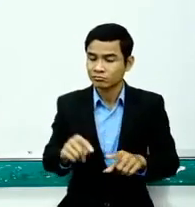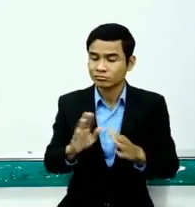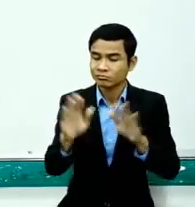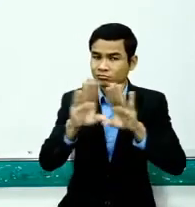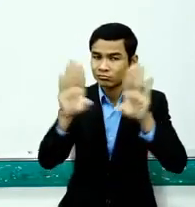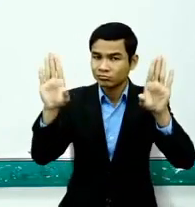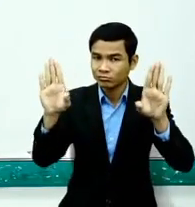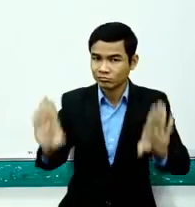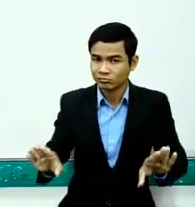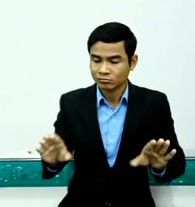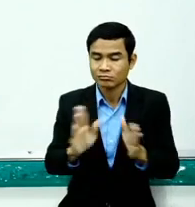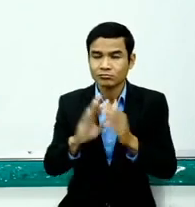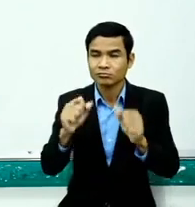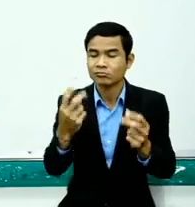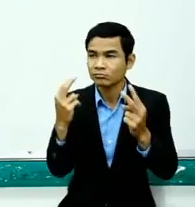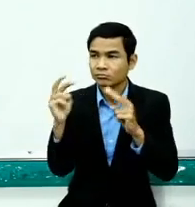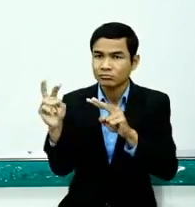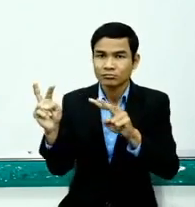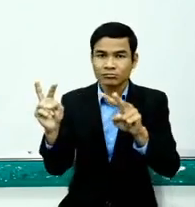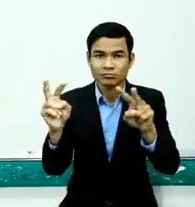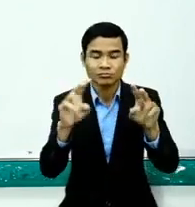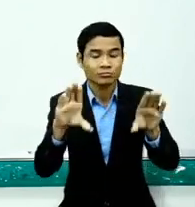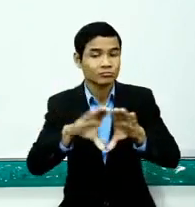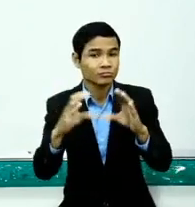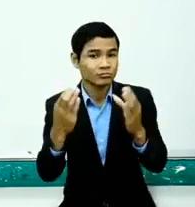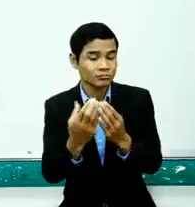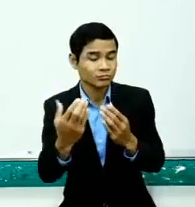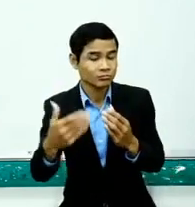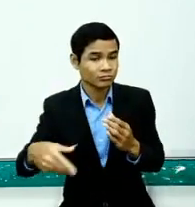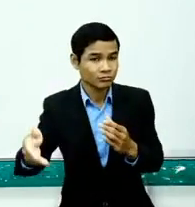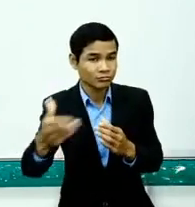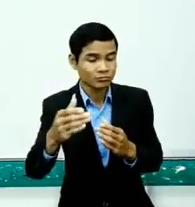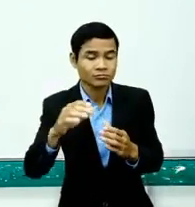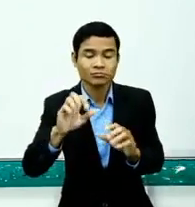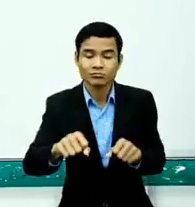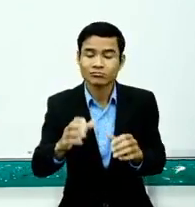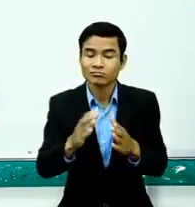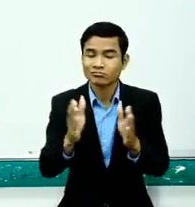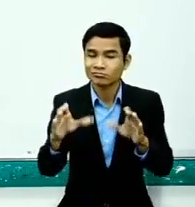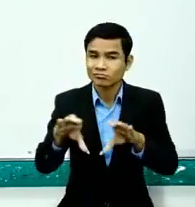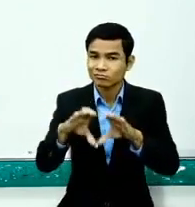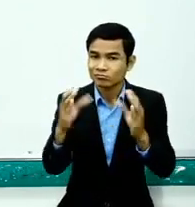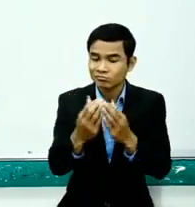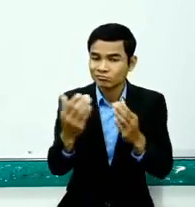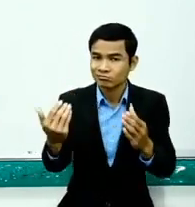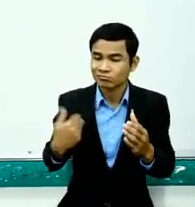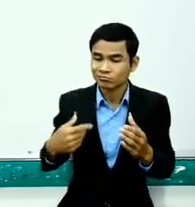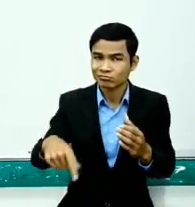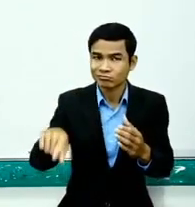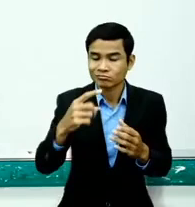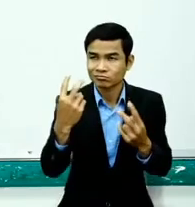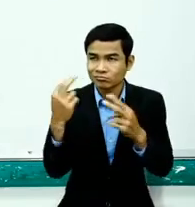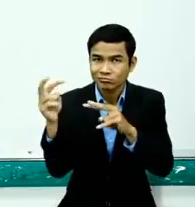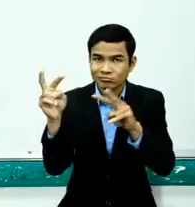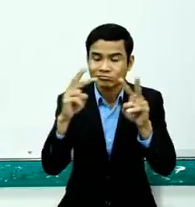ខៀនកូនអាចនៅមើលចាជុំវិញថ្នាក់យើងមើលកូនតើមានស្រាក់អចាទៀតដែរឬទេកូនមើលមើល